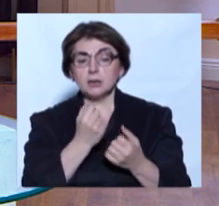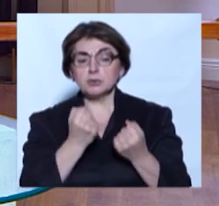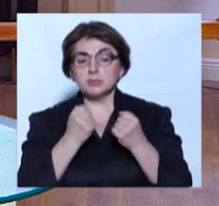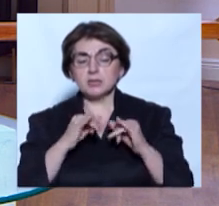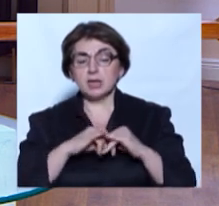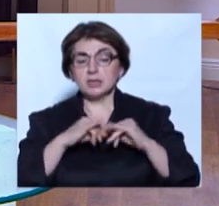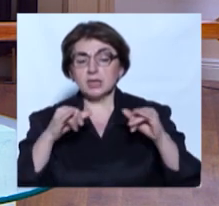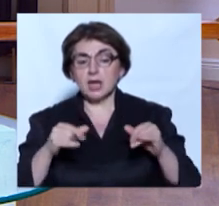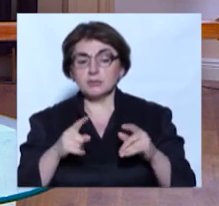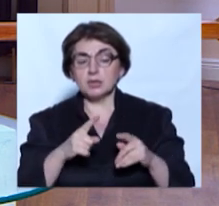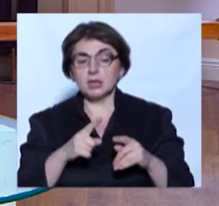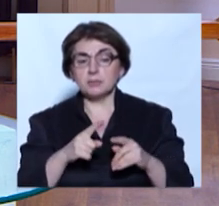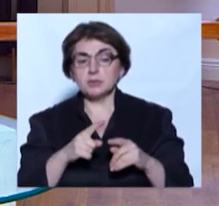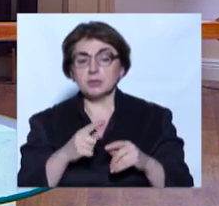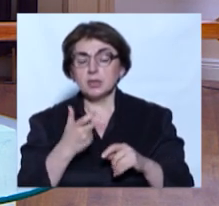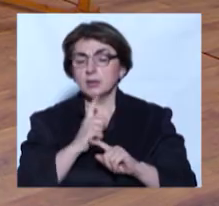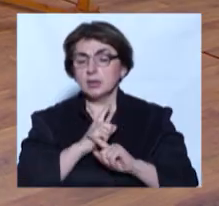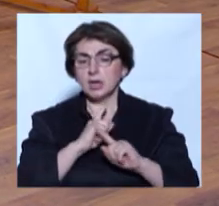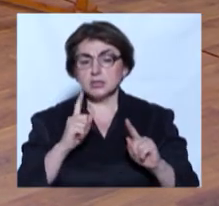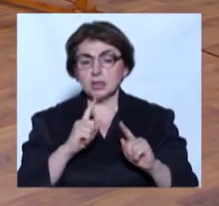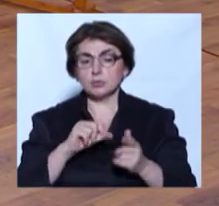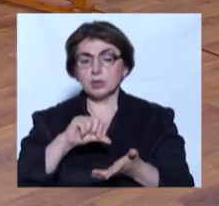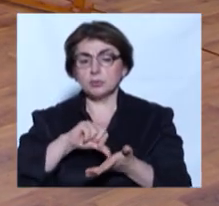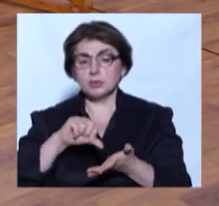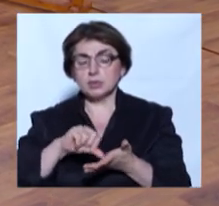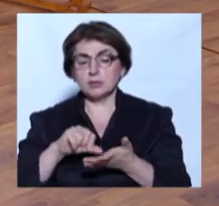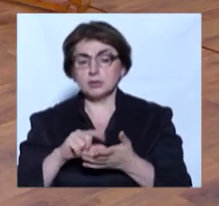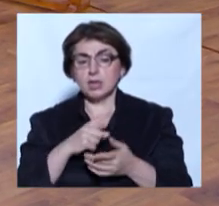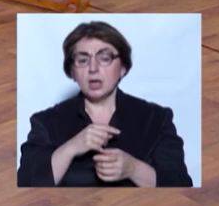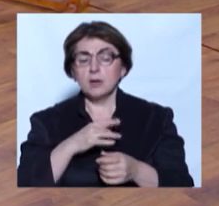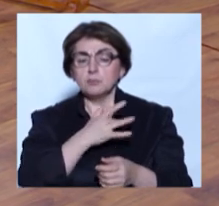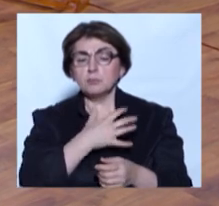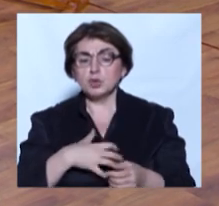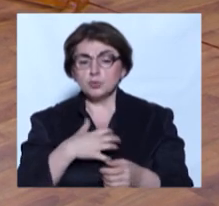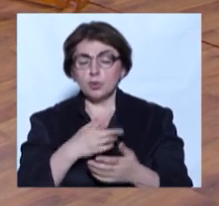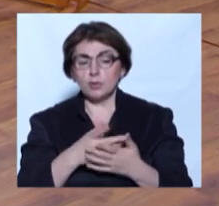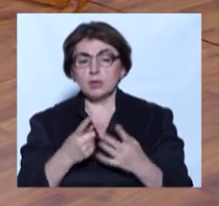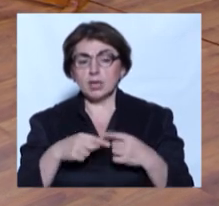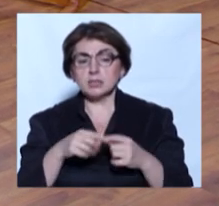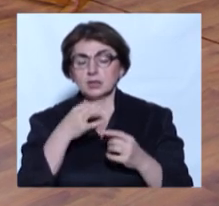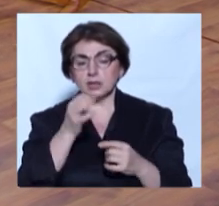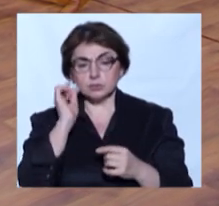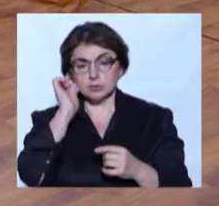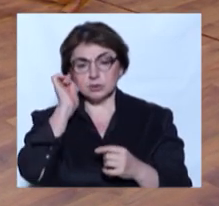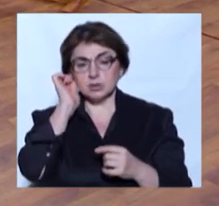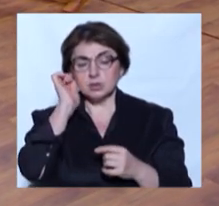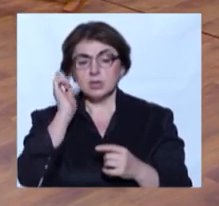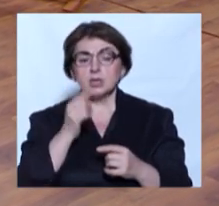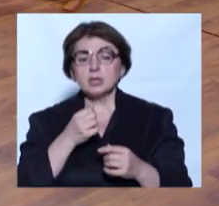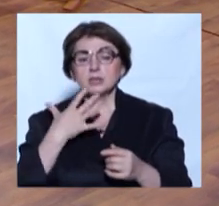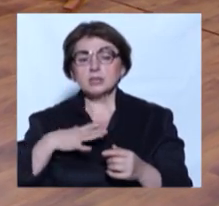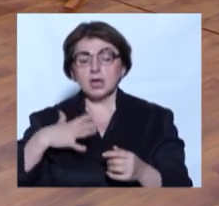მიზნების მიღწევაში ძალიან განსაკუთრებული როლი უჭირავს, ალბათ კარგი იქნება თუ ასე ვიტყვით, და საქართველოში